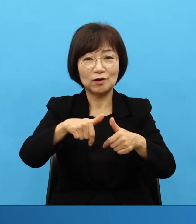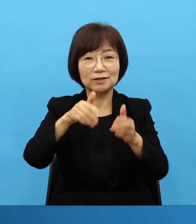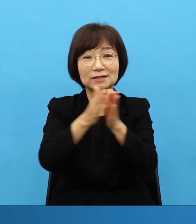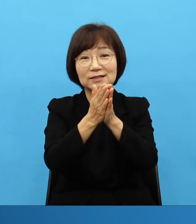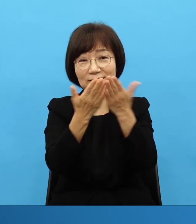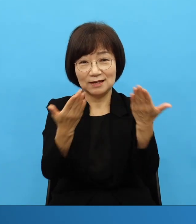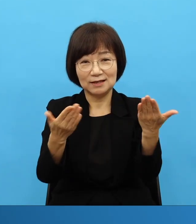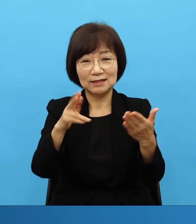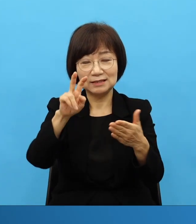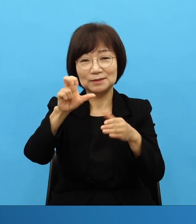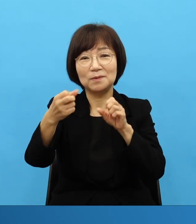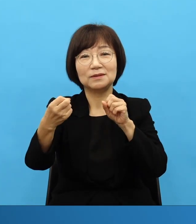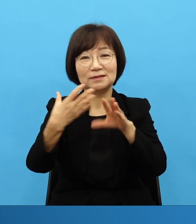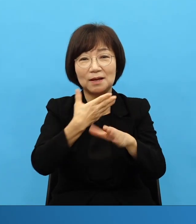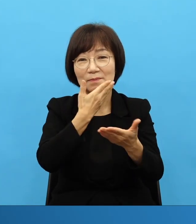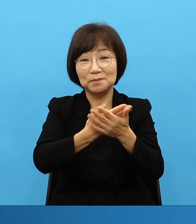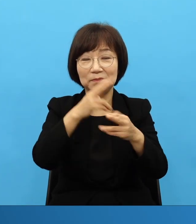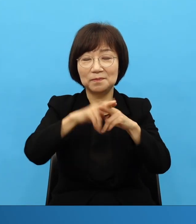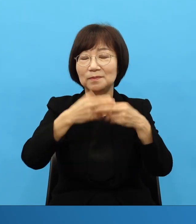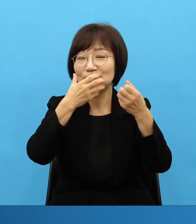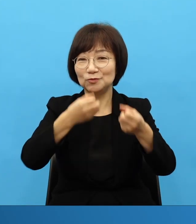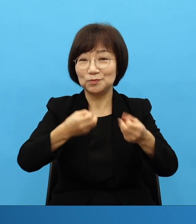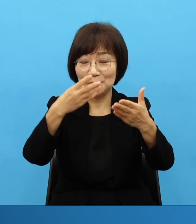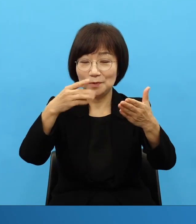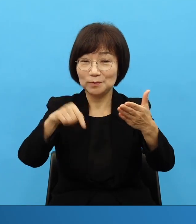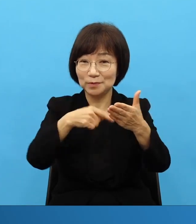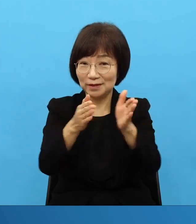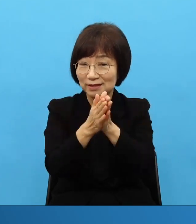속으로가 위아.kr에서 판매되고 있습니다.